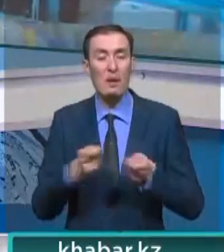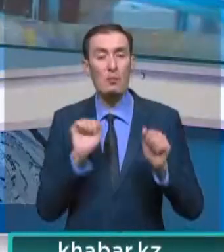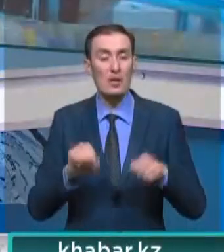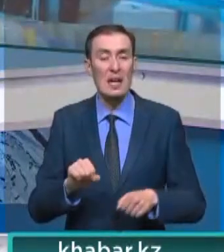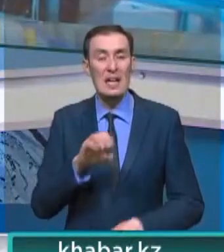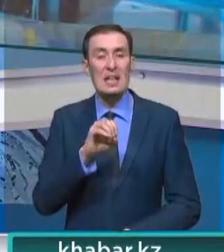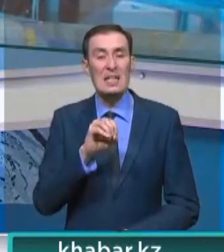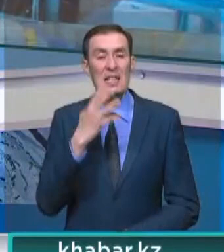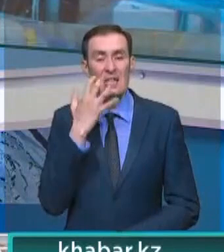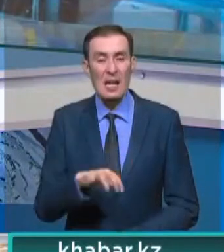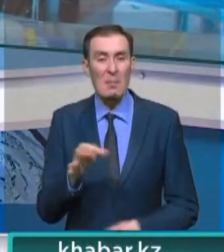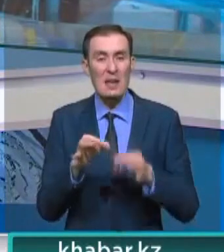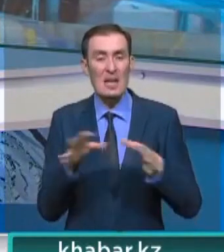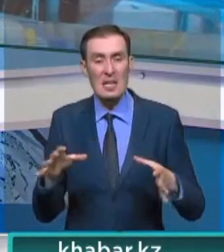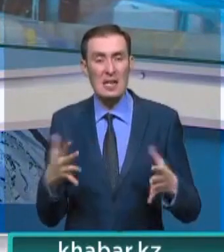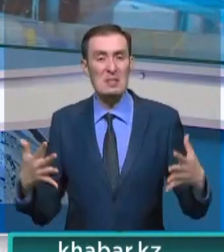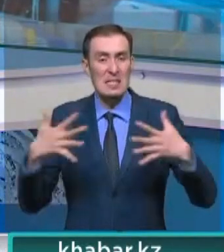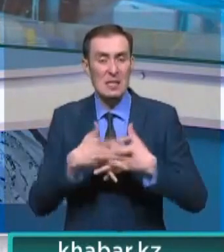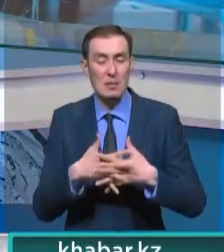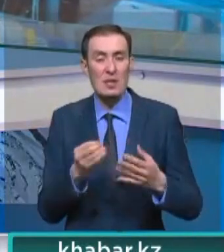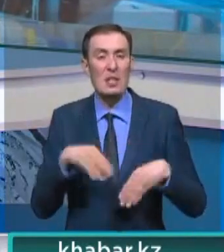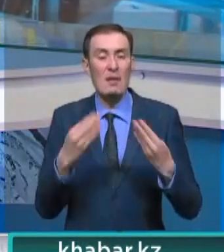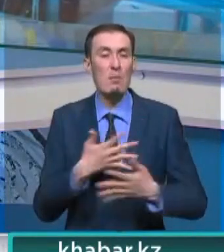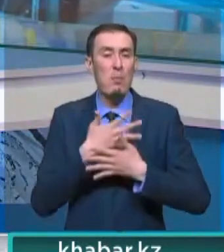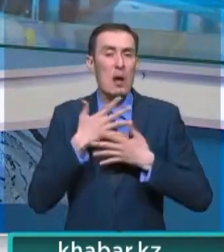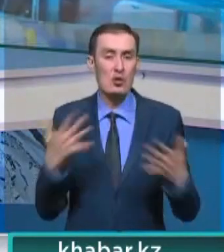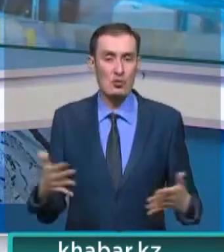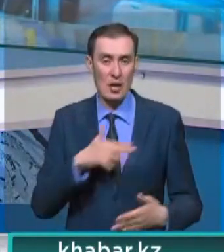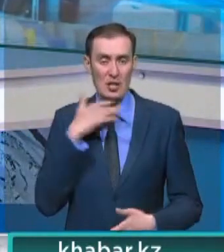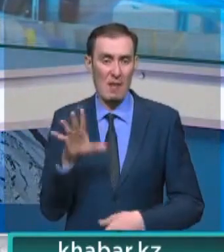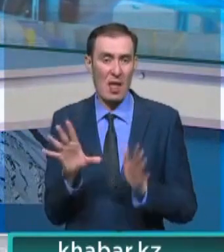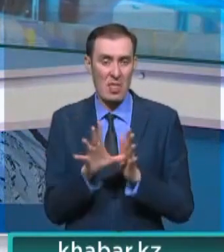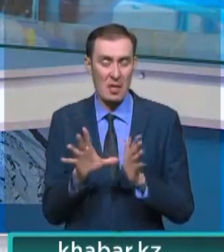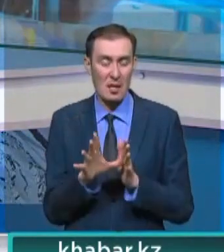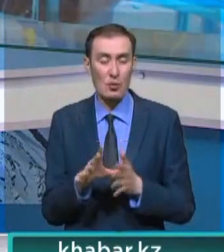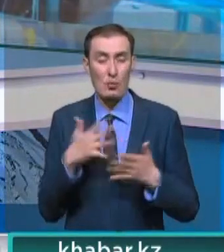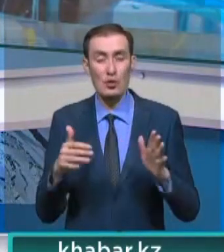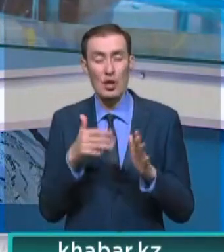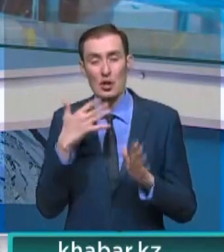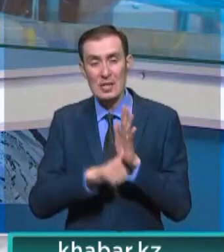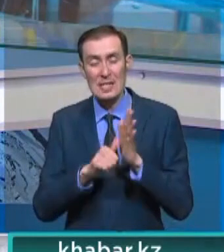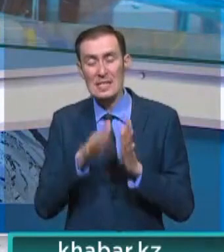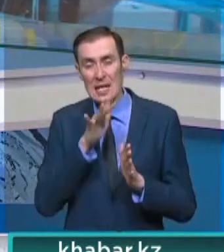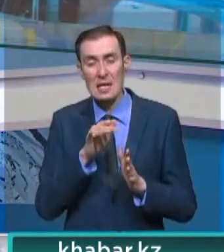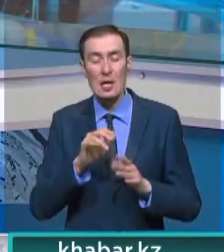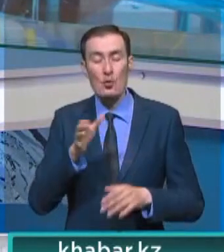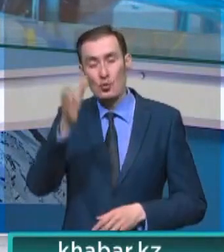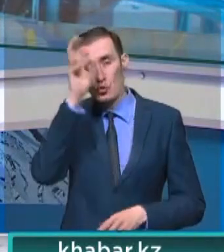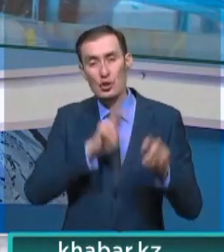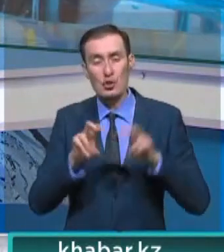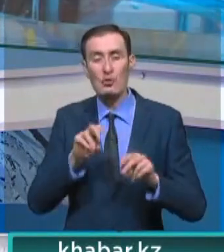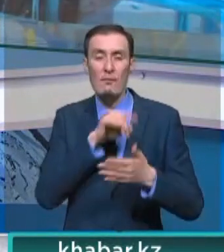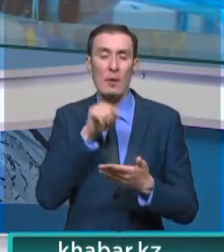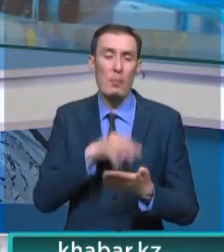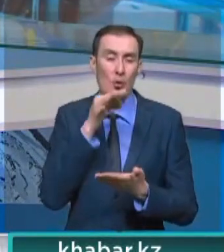управлять термоядерным синтезом и в итоге получать большое количество энергии. Вот уже больше 60 лет ученые всего мира ищут ответ на